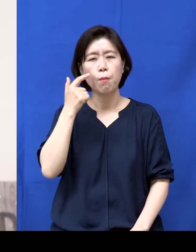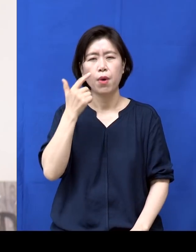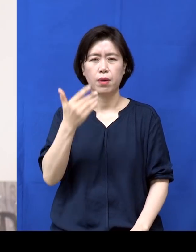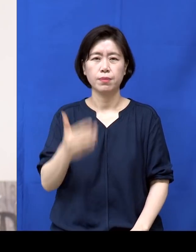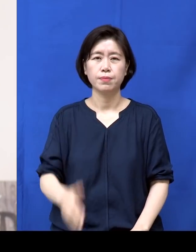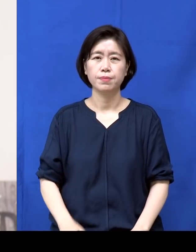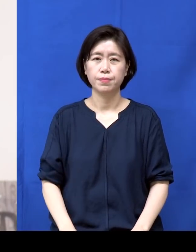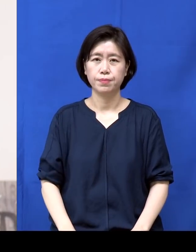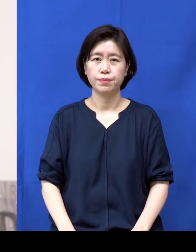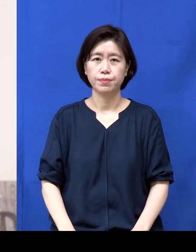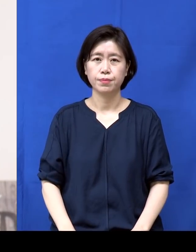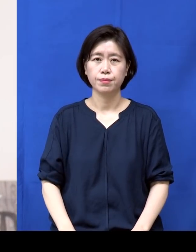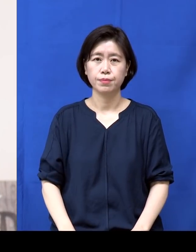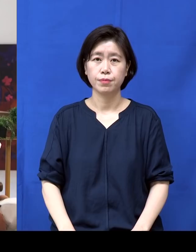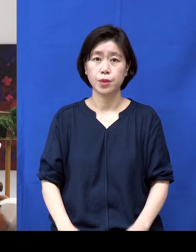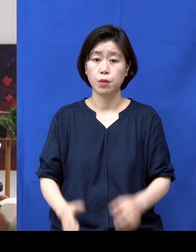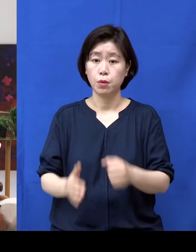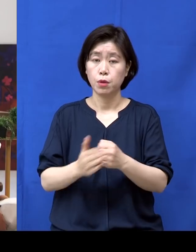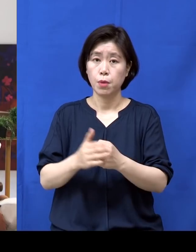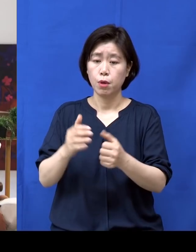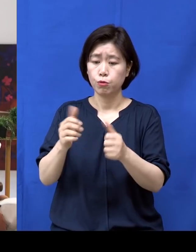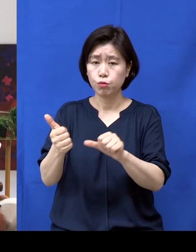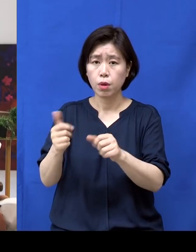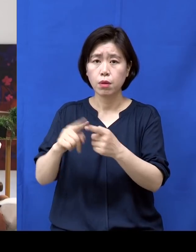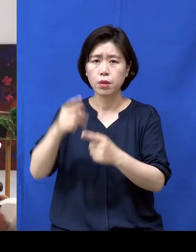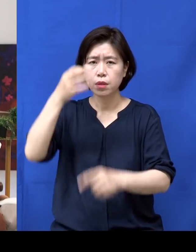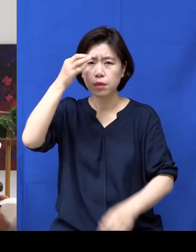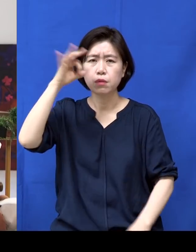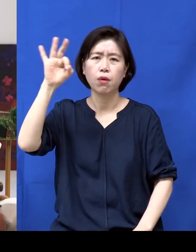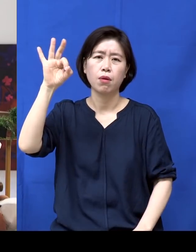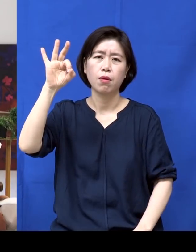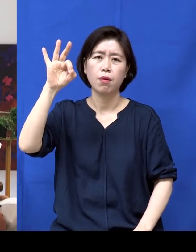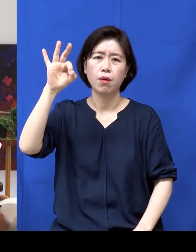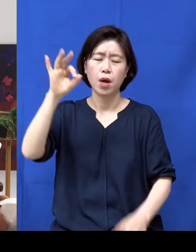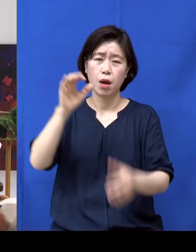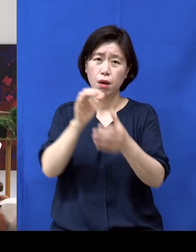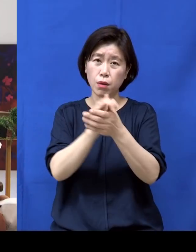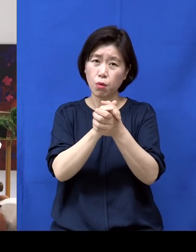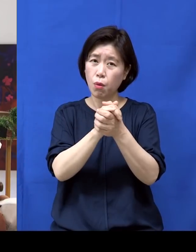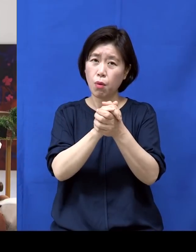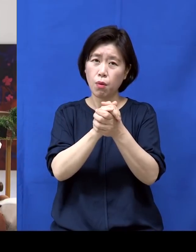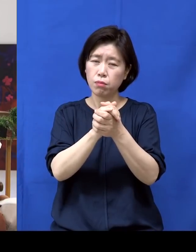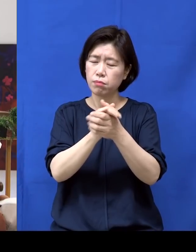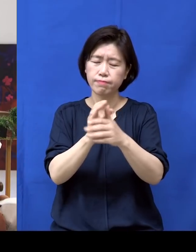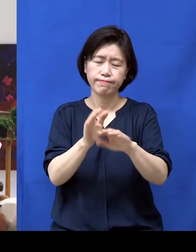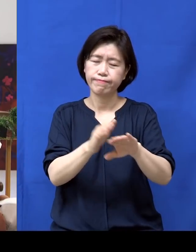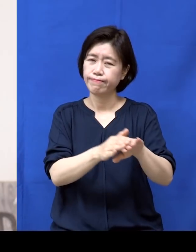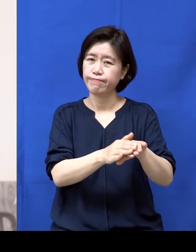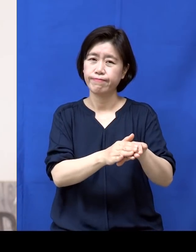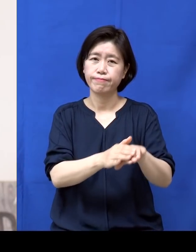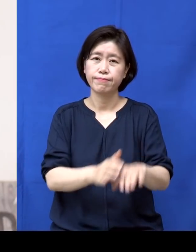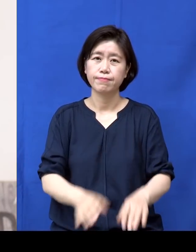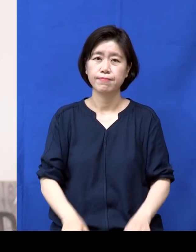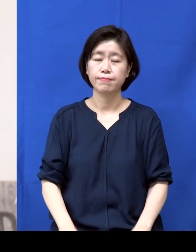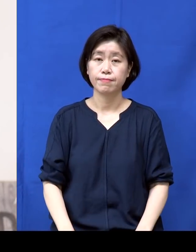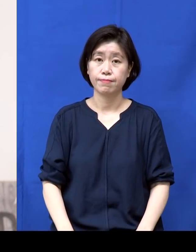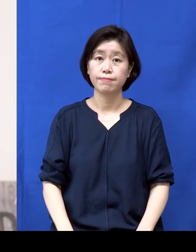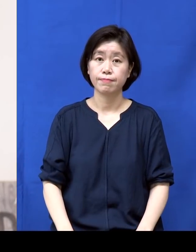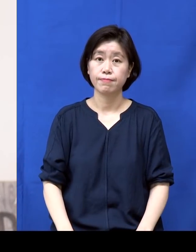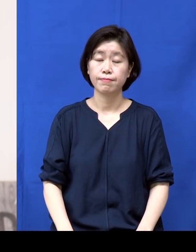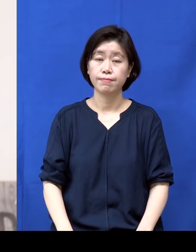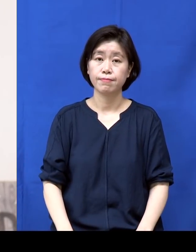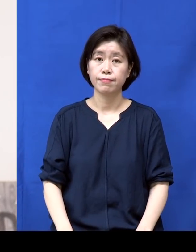죽음을 그러니까 받아들이게 된 거였어요. 아. 더 이상 그 기도조차도 사실은 여력이 없던 것 같아요. 네. 그래서